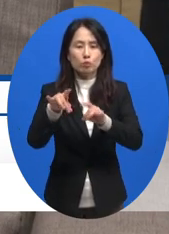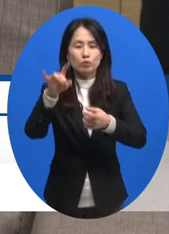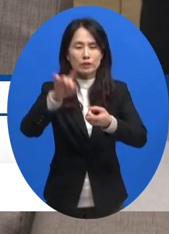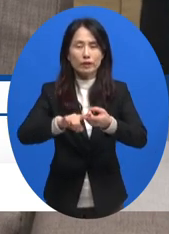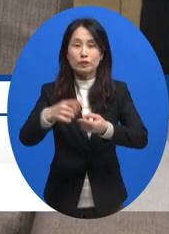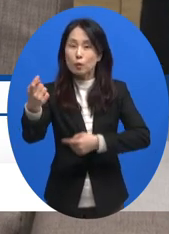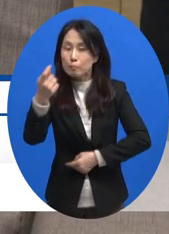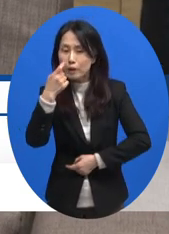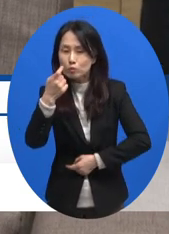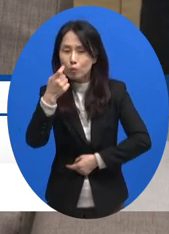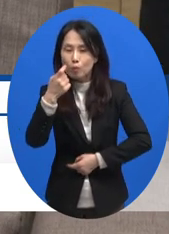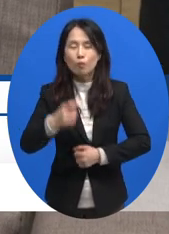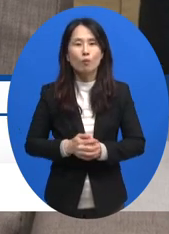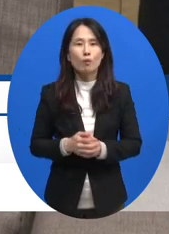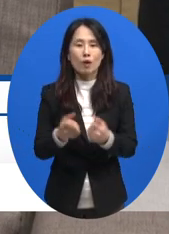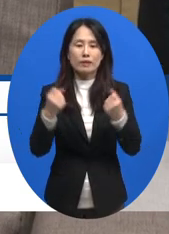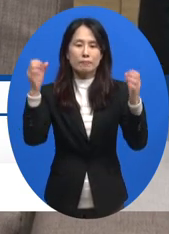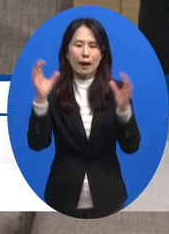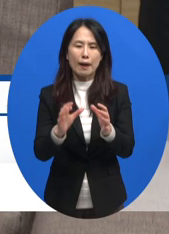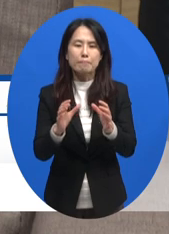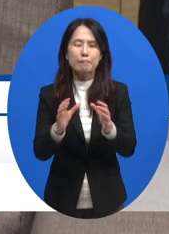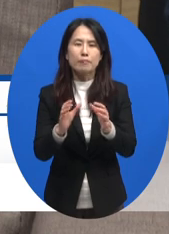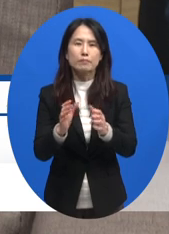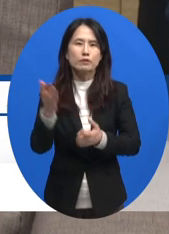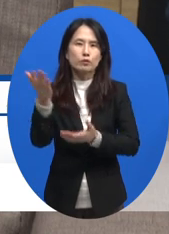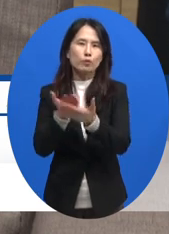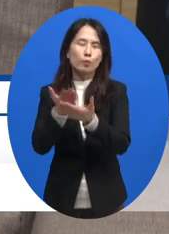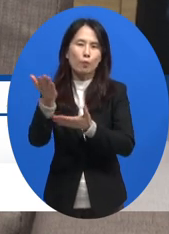좀 배우고 함께 협력하면서 저희가